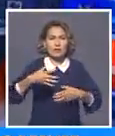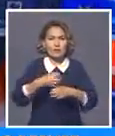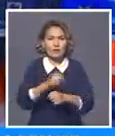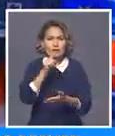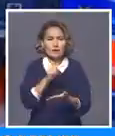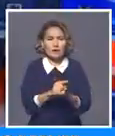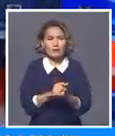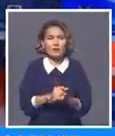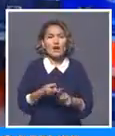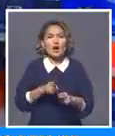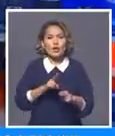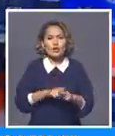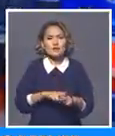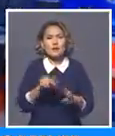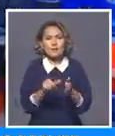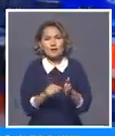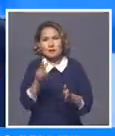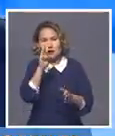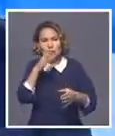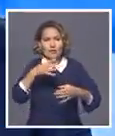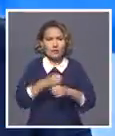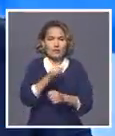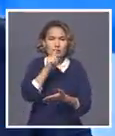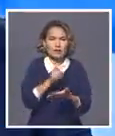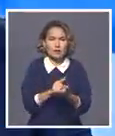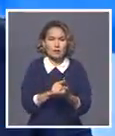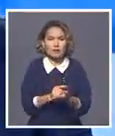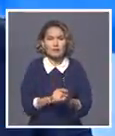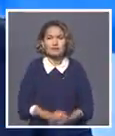Меніңше, кредиторларда Грекияны еуродан алыстатамыз деген жоспар жоқ.